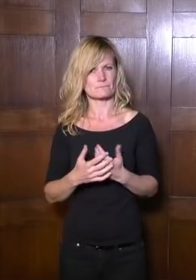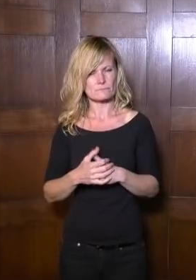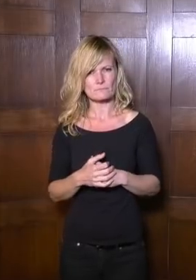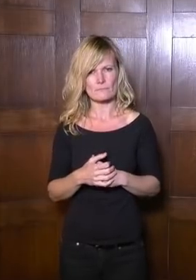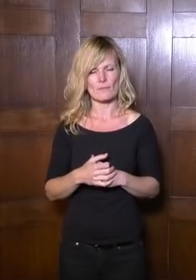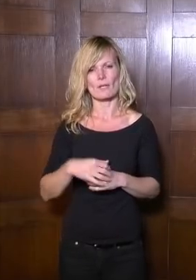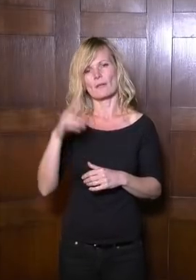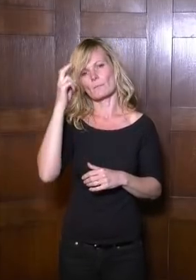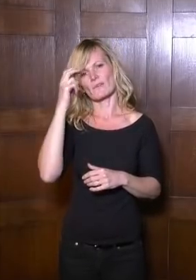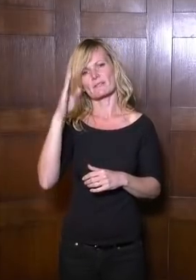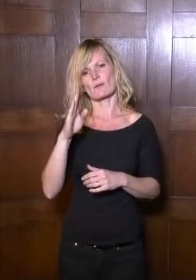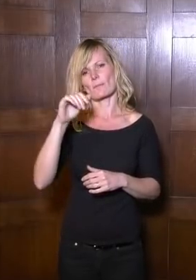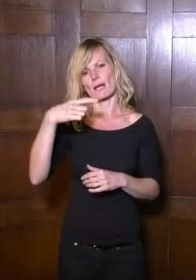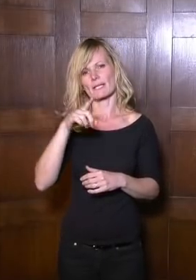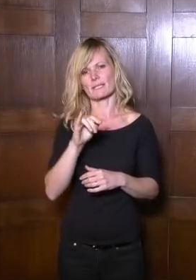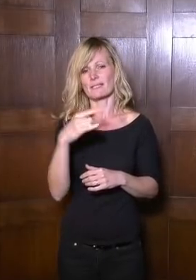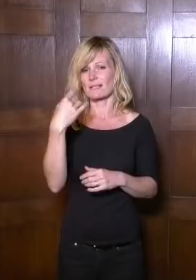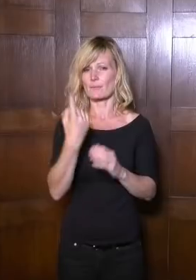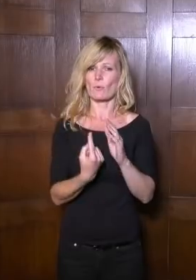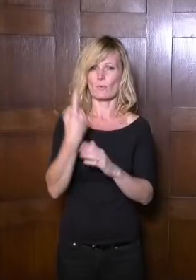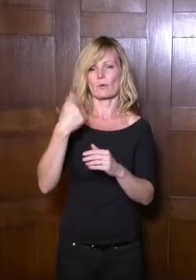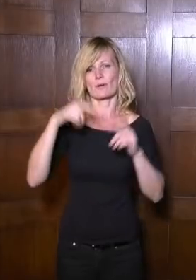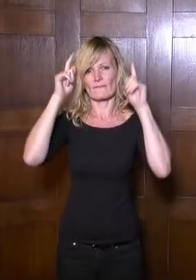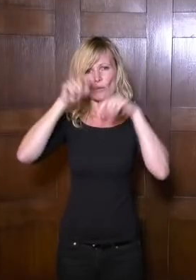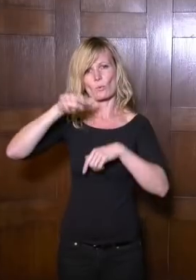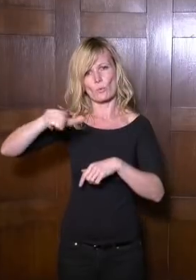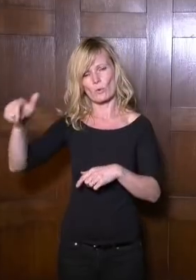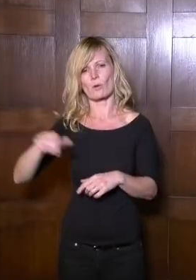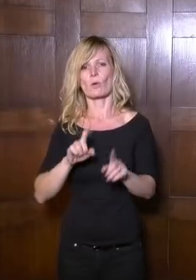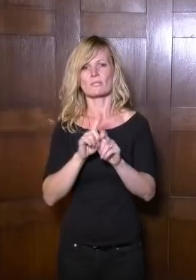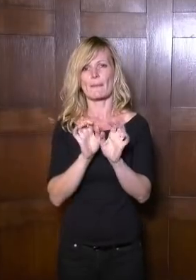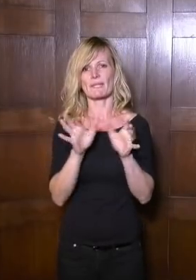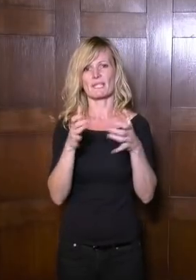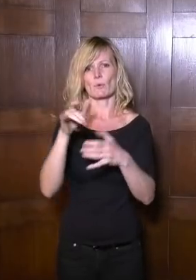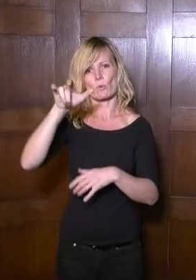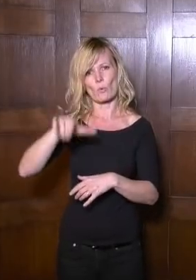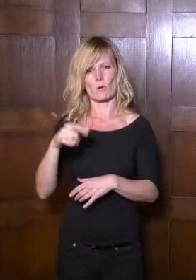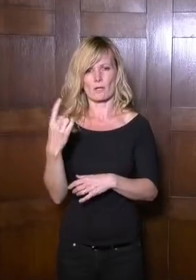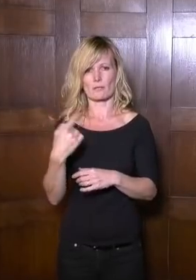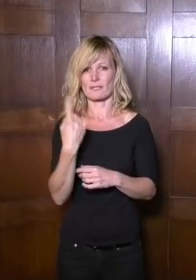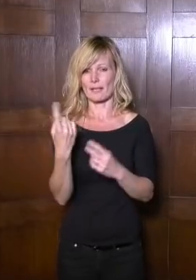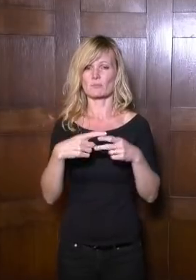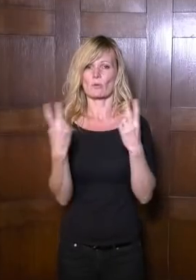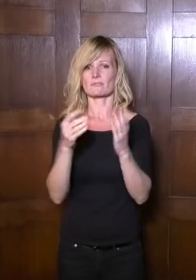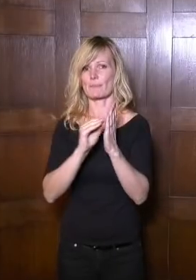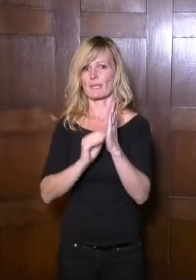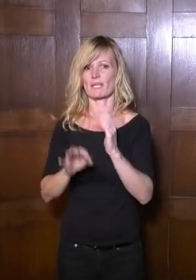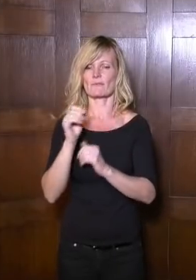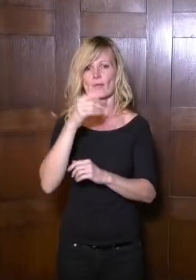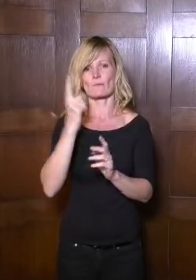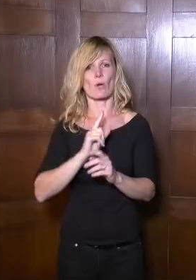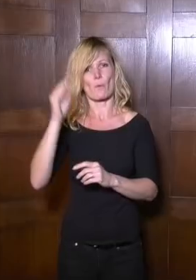Professor Bakhti ist ein hochrangiger Virologe und Epidemiologe. Er hat einen offenen Brief an die Bundeskanzlerin